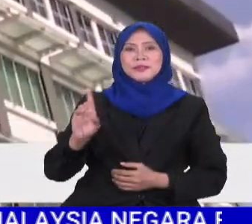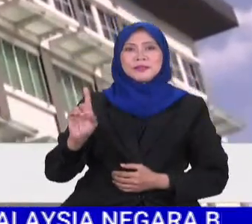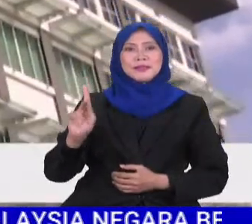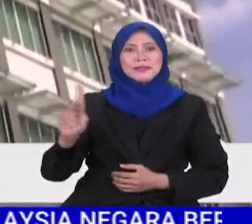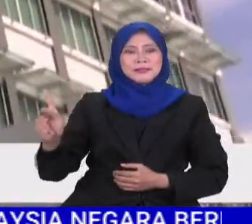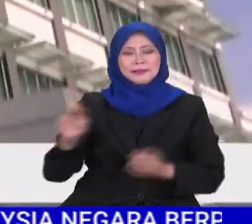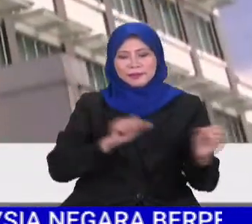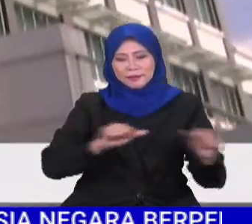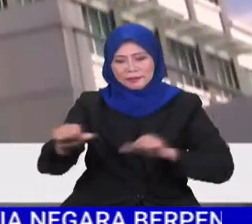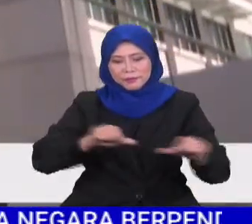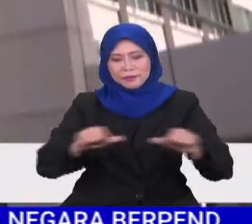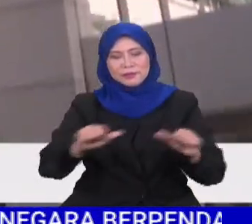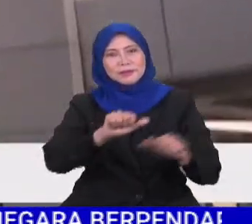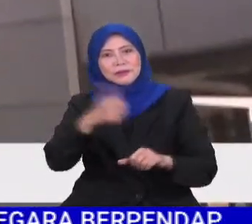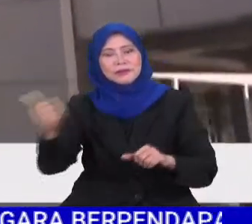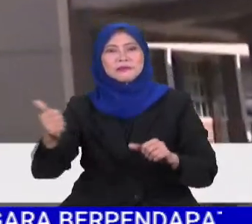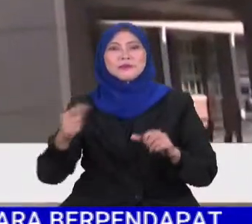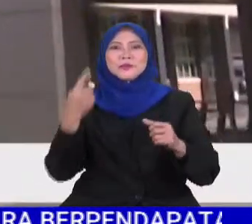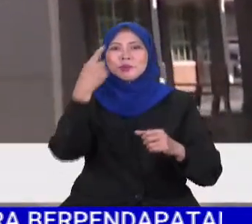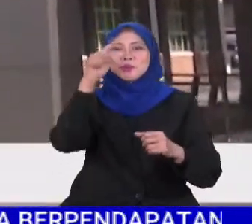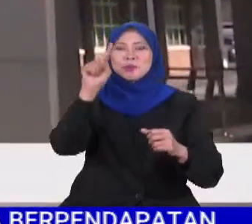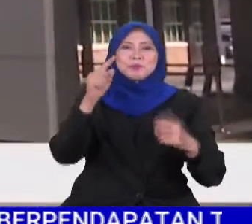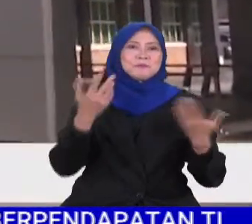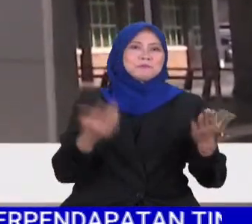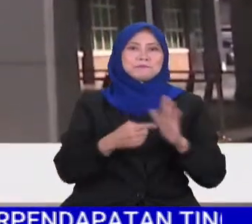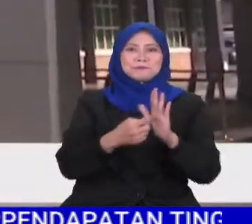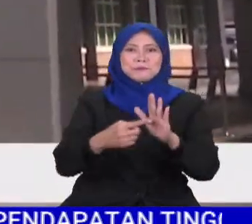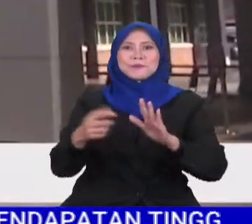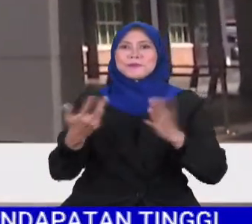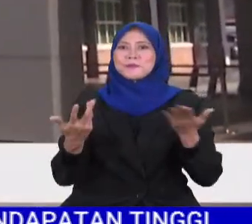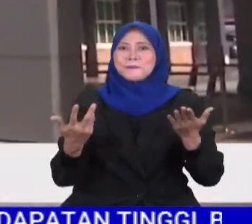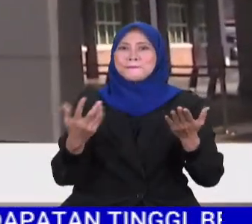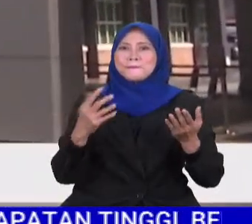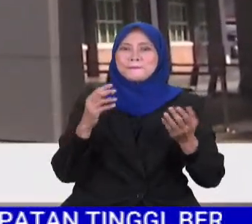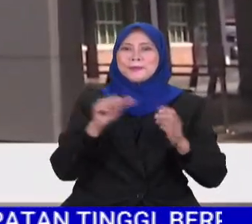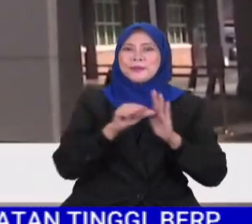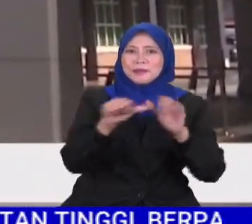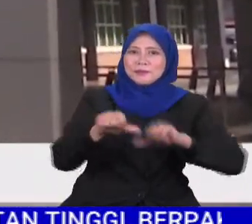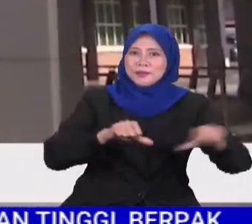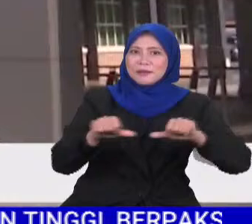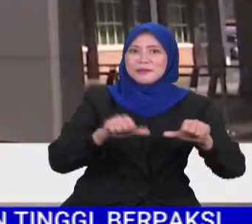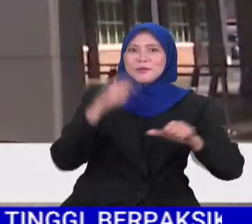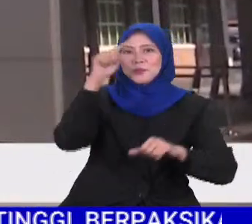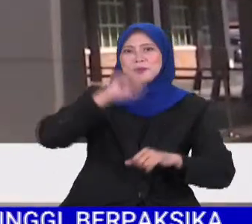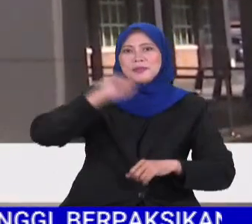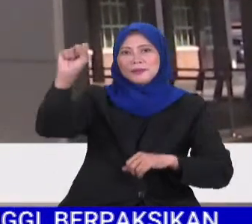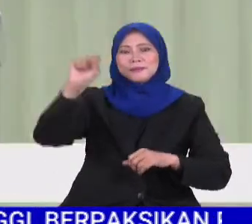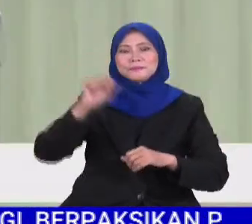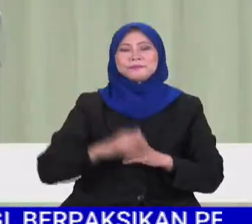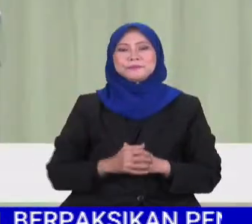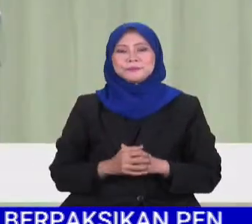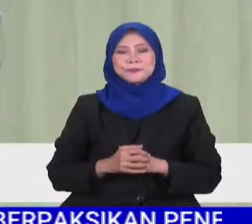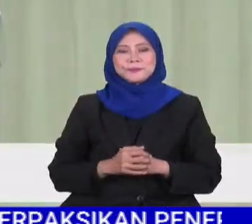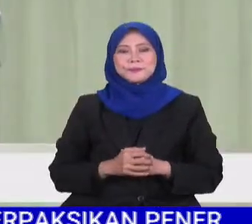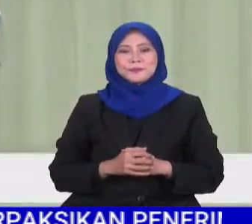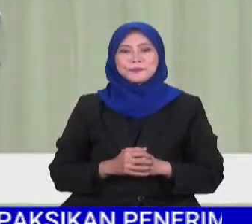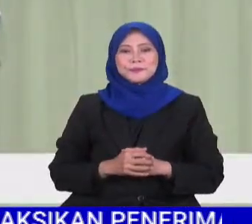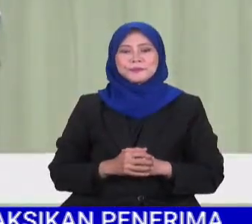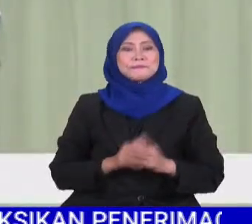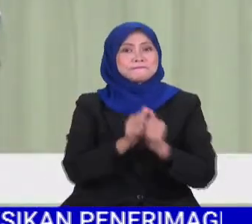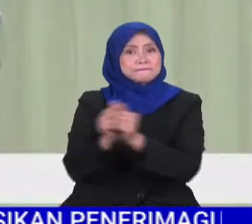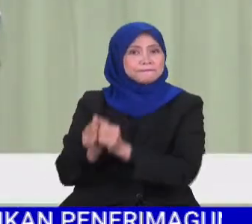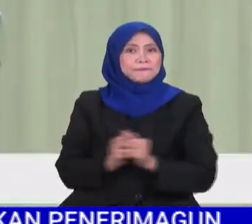aktiviti Lain bagi menghidupkan tema keluarga Malaysia Teguh bersama kita haruslah sama-sama